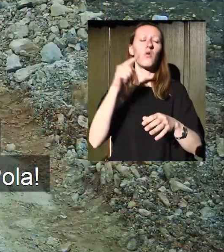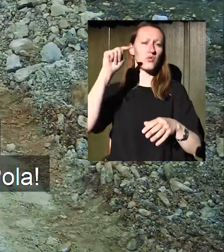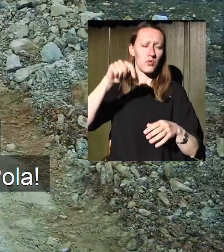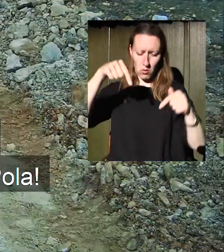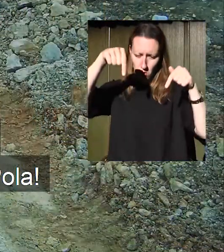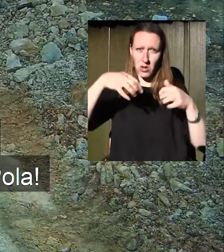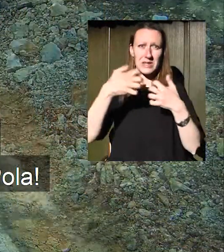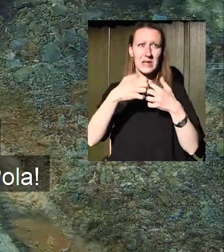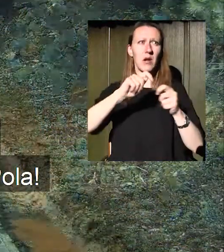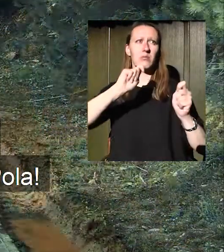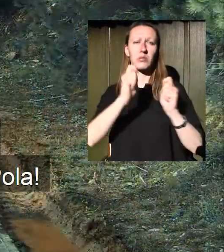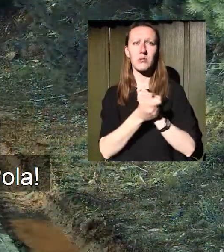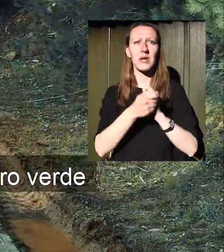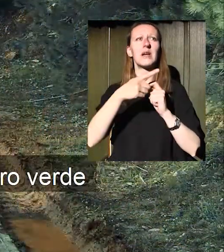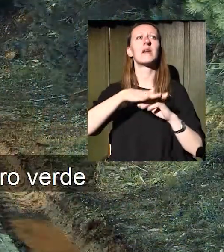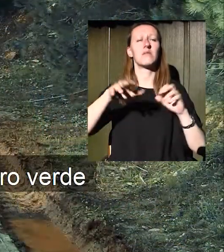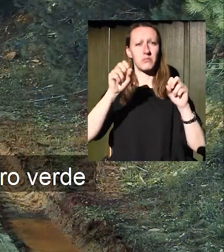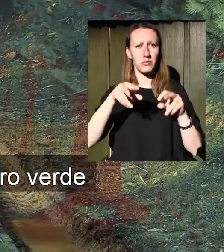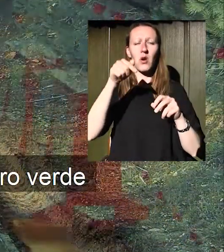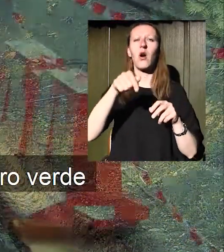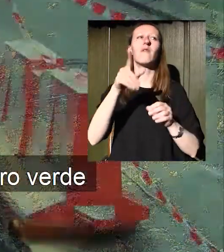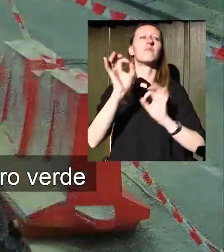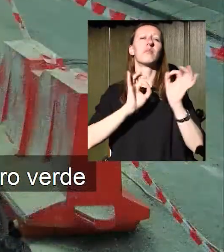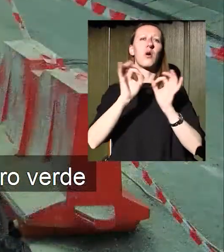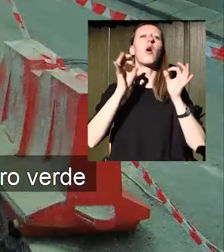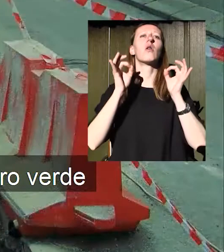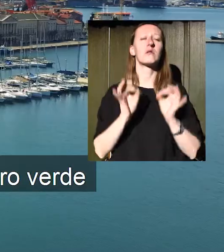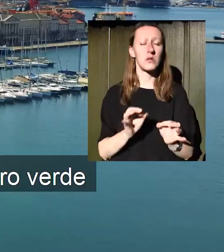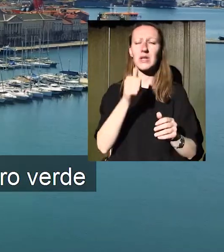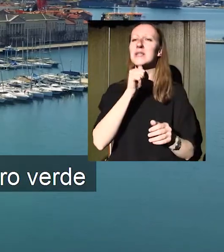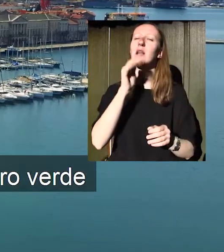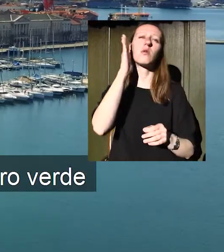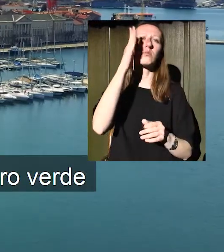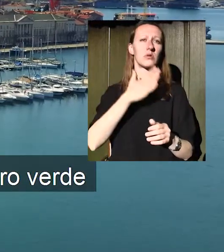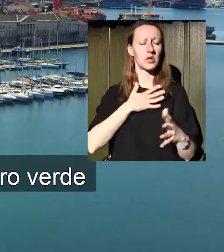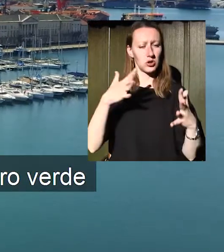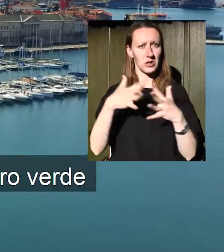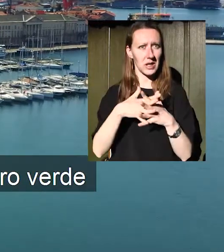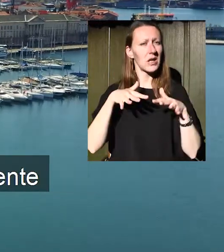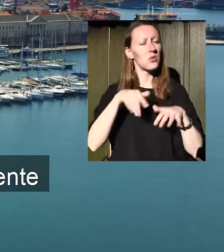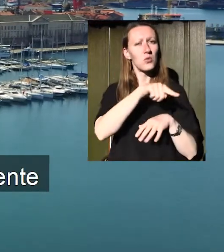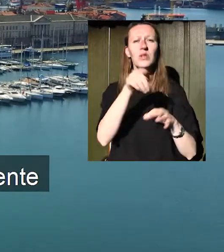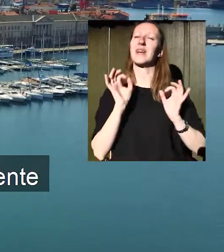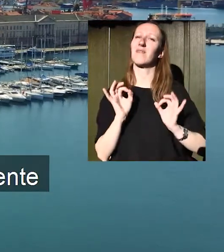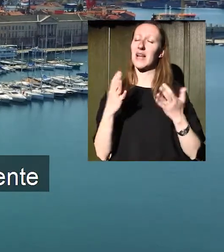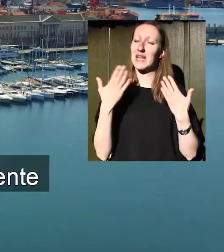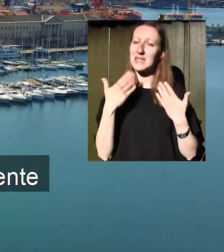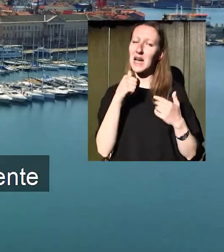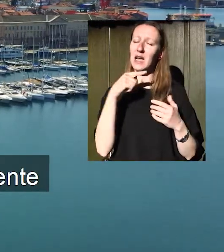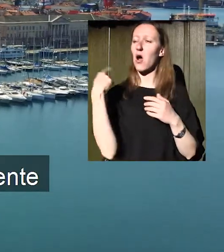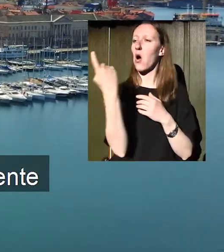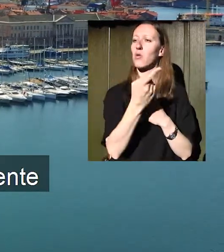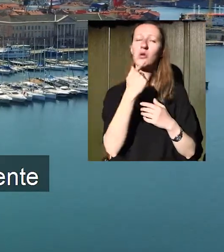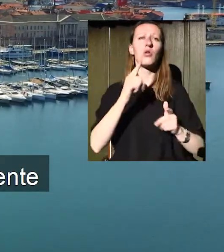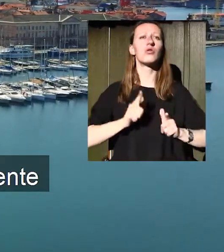zemlje, promijenila je lice Pule. Ovim smo projektom osigurali zelenu budućnost našim građanima, kvalitetan zrak i okruženje koje